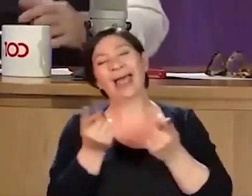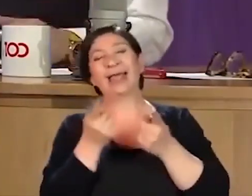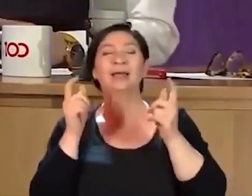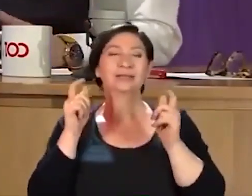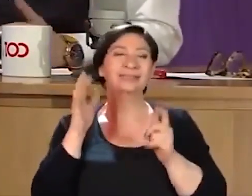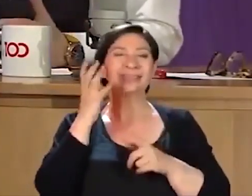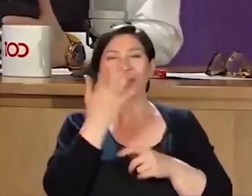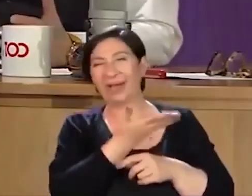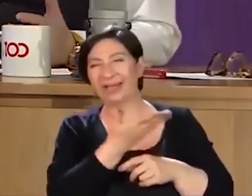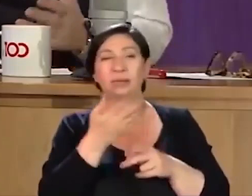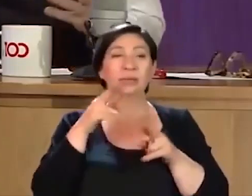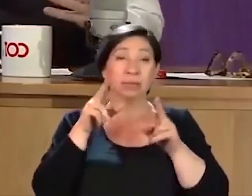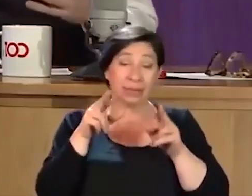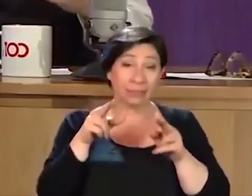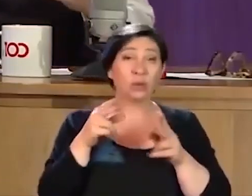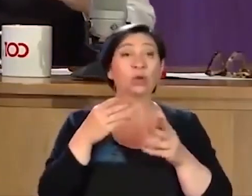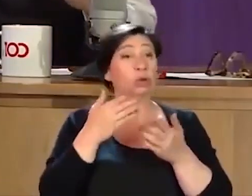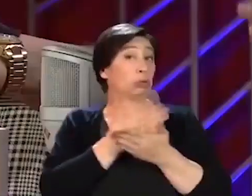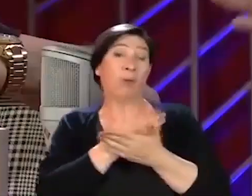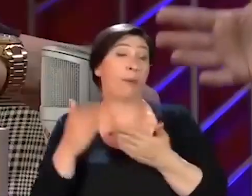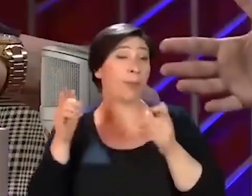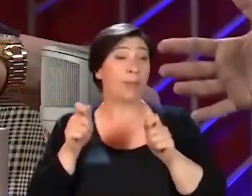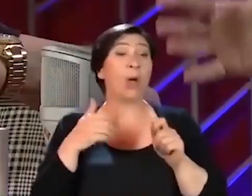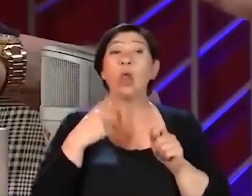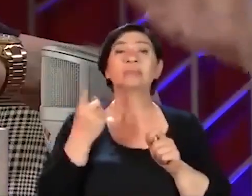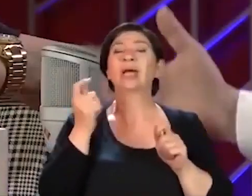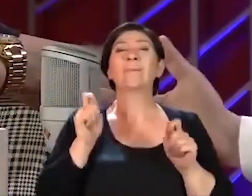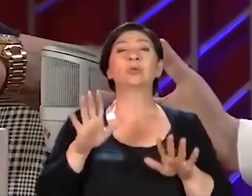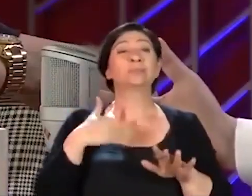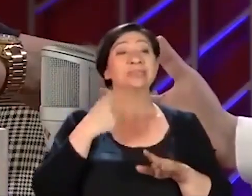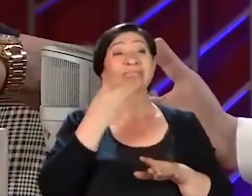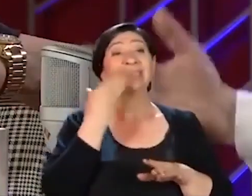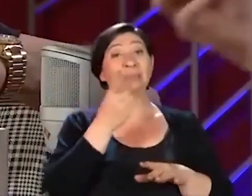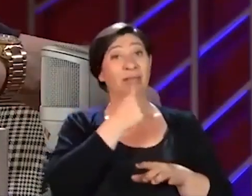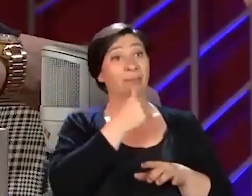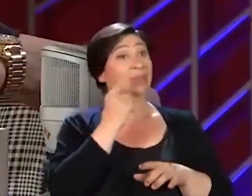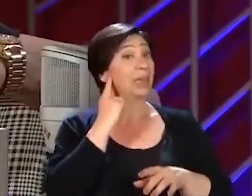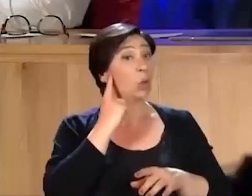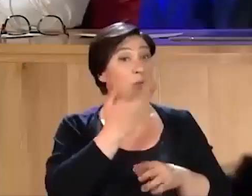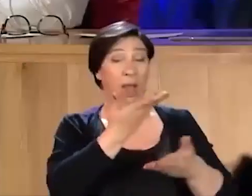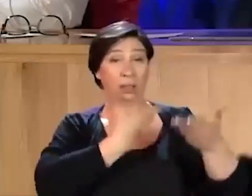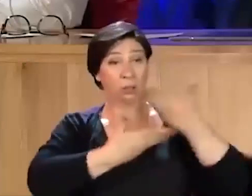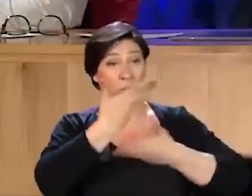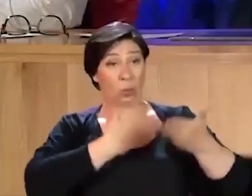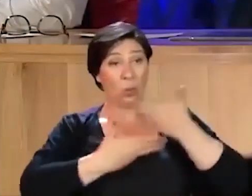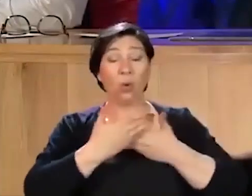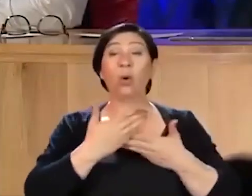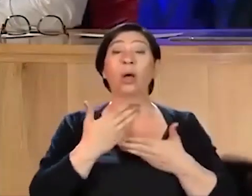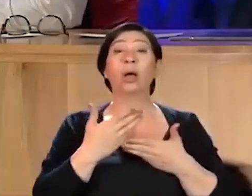Vay Salağa bak şeklinde de götürebilir dik ama öyle bir şey yapmıyoruz Biz genç bir adamı dinliyoruz ve